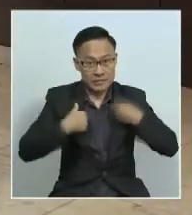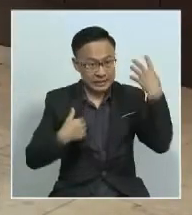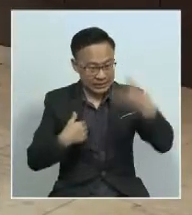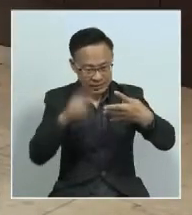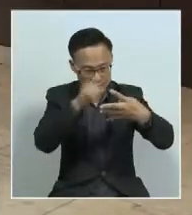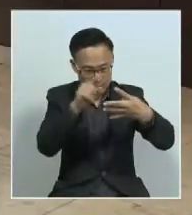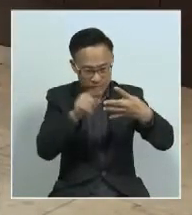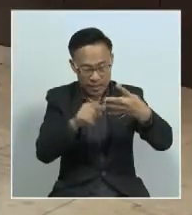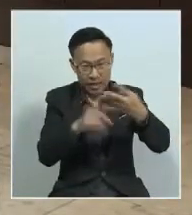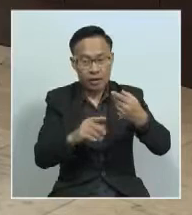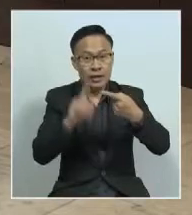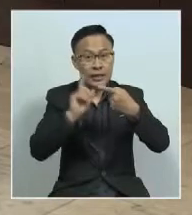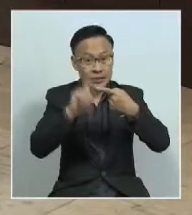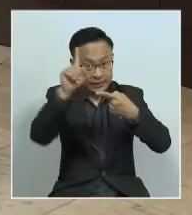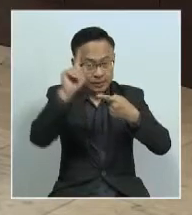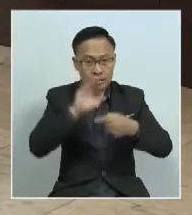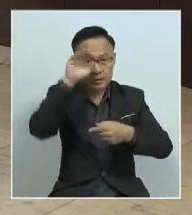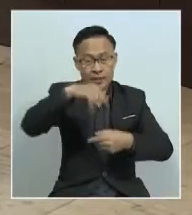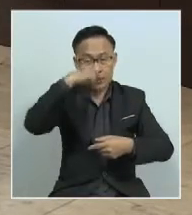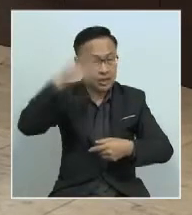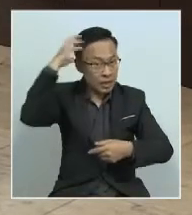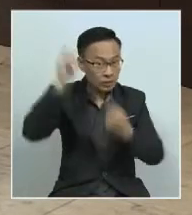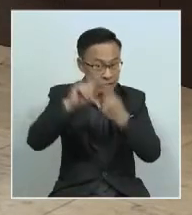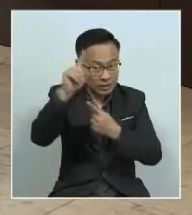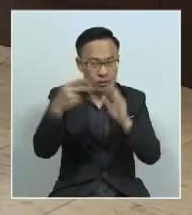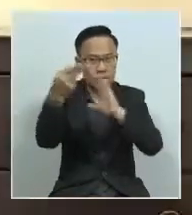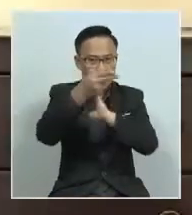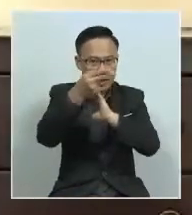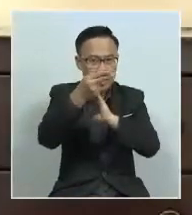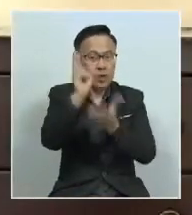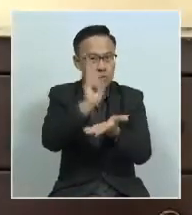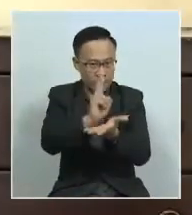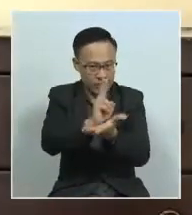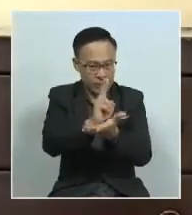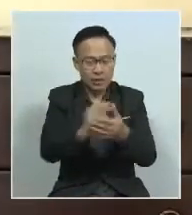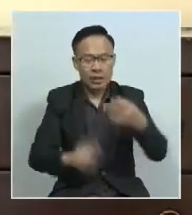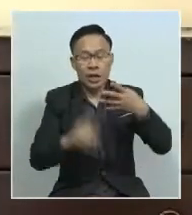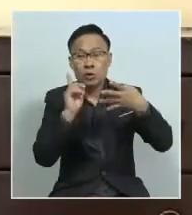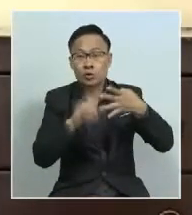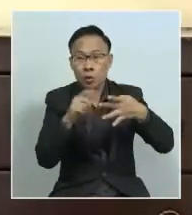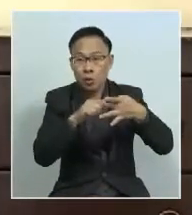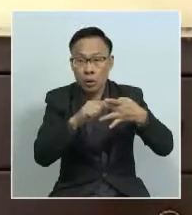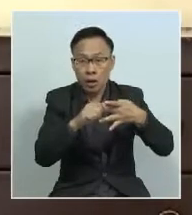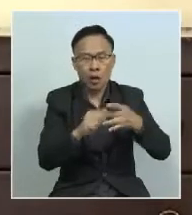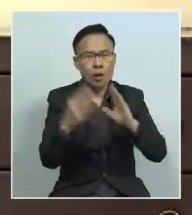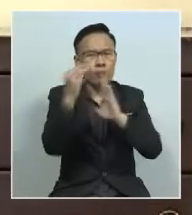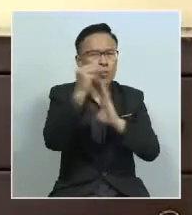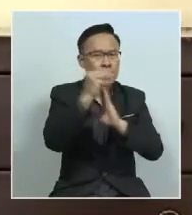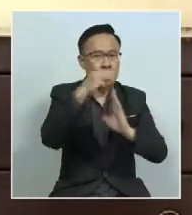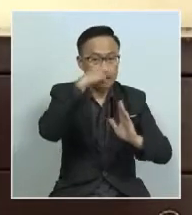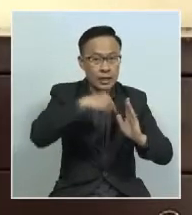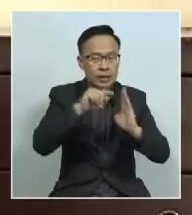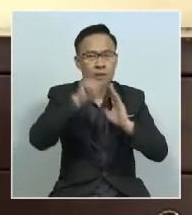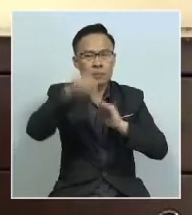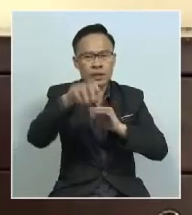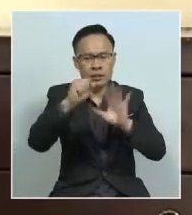4แห่งแล้วนะครับสะพานมิตรภาพไทยลาวแห่งที่1เนี่ยอยู่ที่หนองคายเวียงจันทน ์ นะครับแห่งที่2เนี่ยอยู่ที่มุกดาหารแขวงส